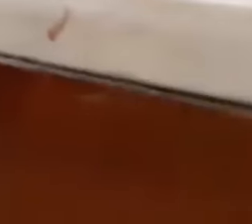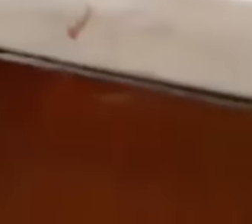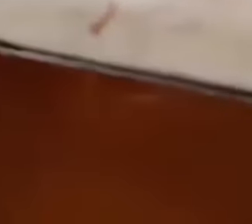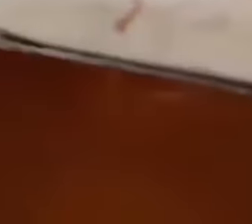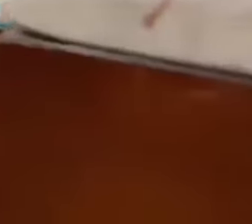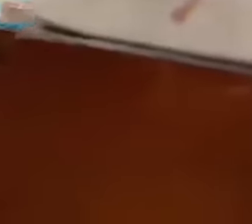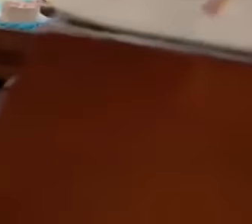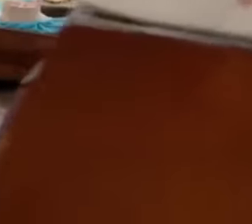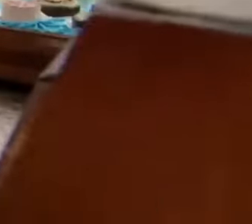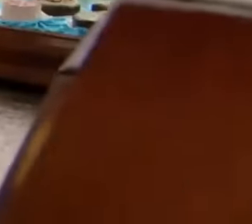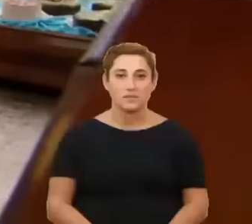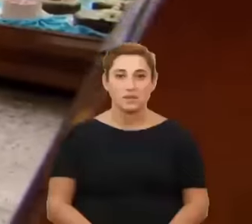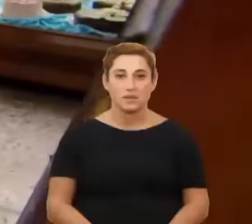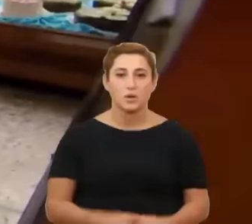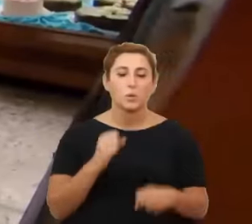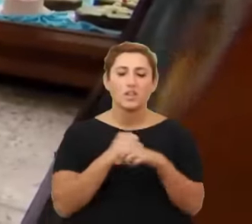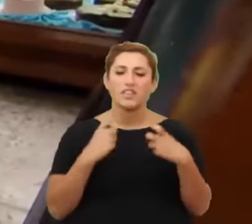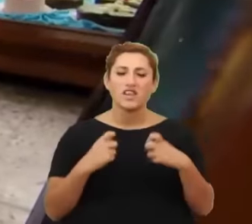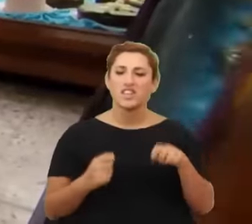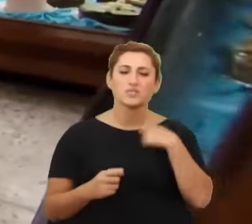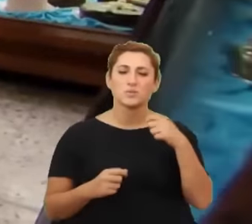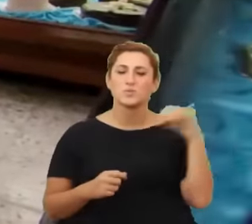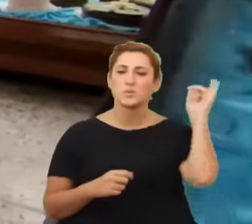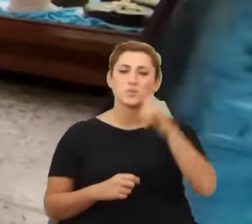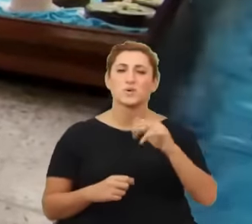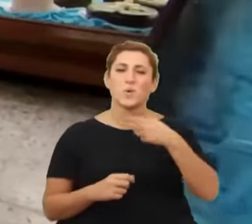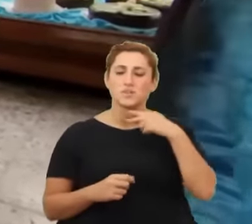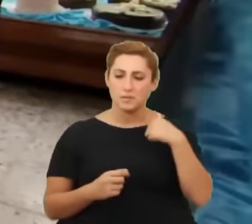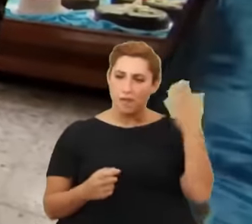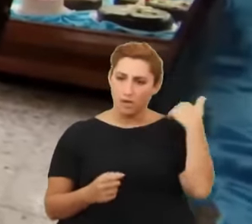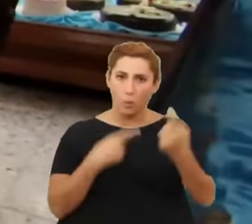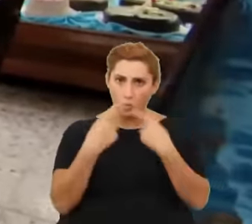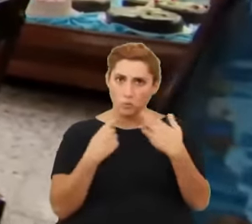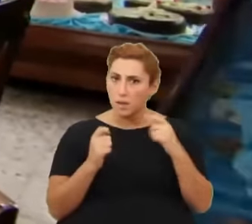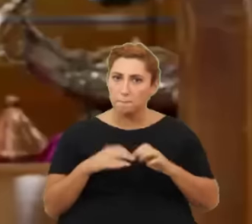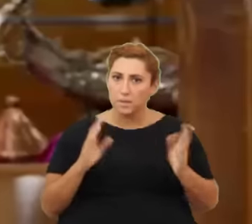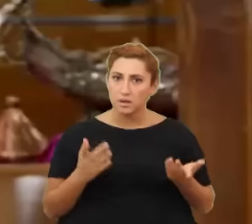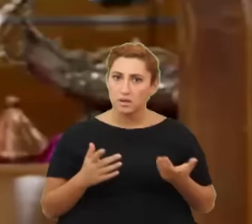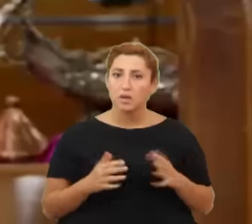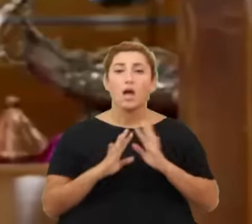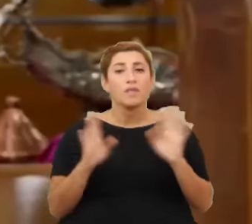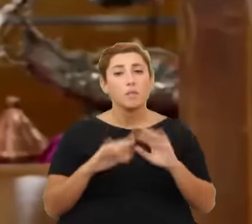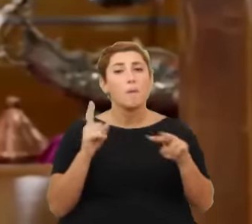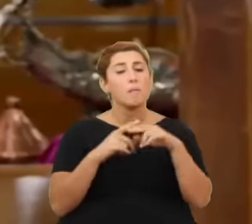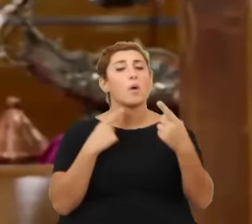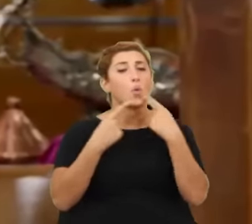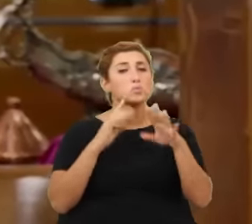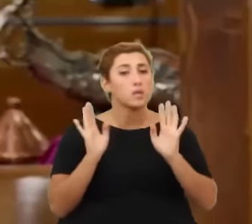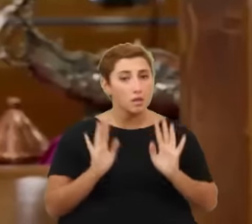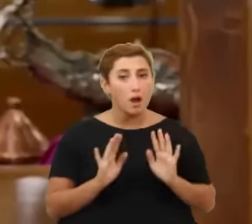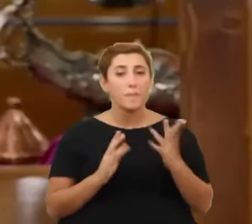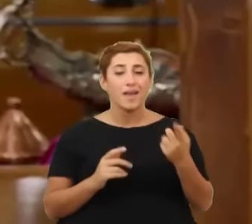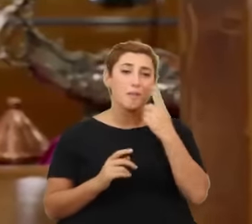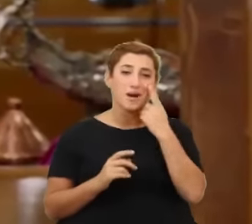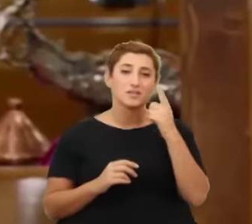bakarken onun başı önde. Gülden nereden çıktı bu hosteslik mosteslik? Biz konuştuk mu böyle bir şey? Ya tamam Ahmet, konuşmadık ama